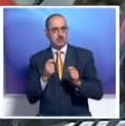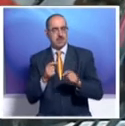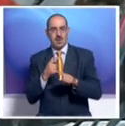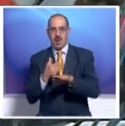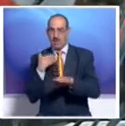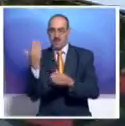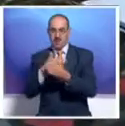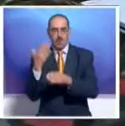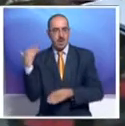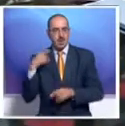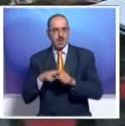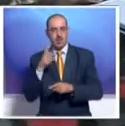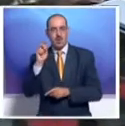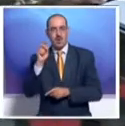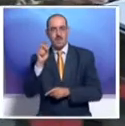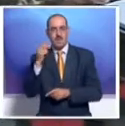مداخلة يوم 30 مارس